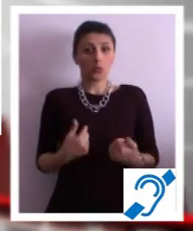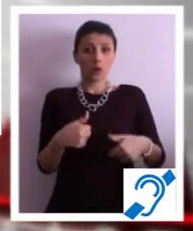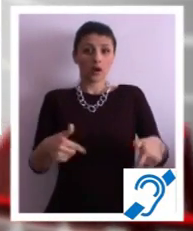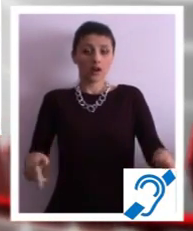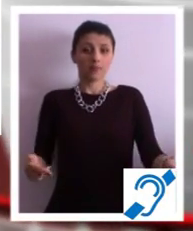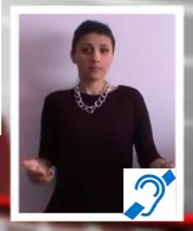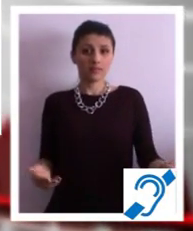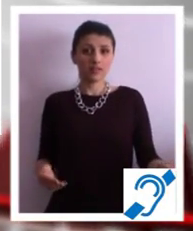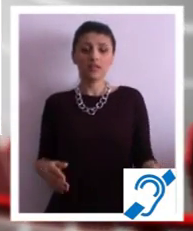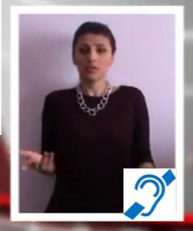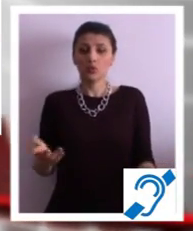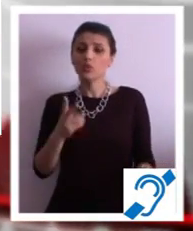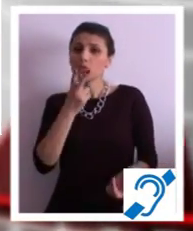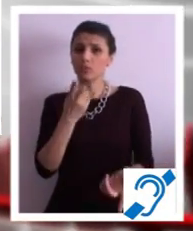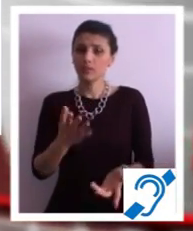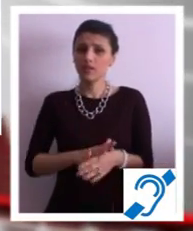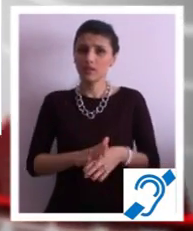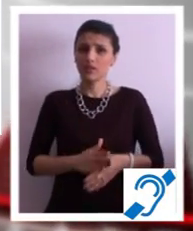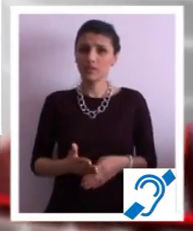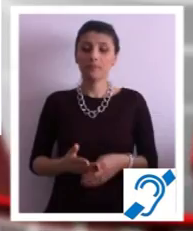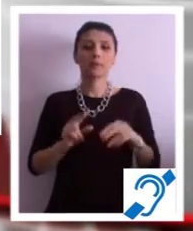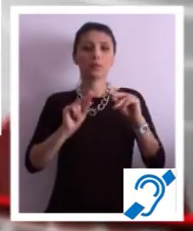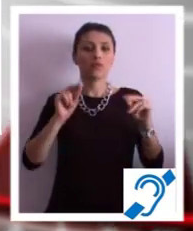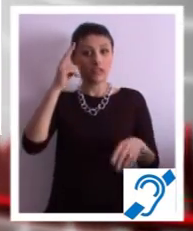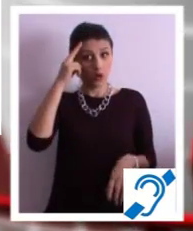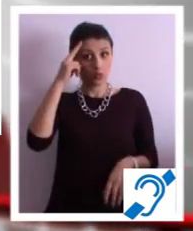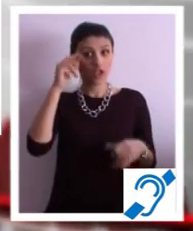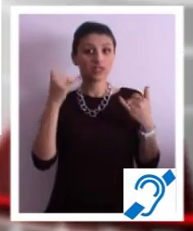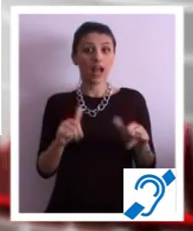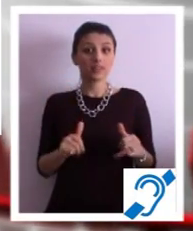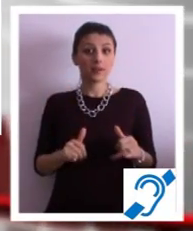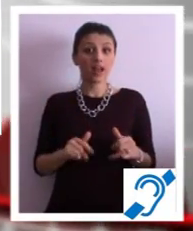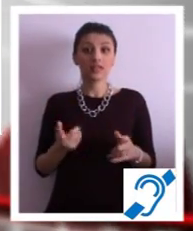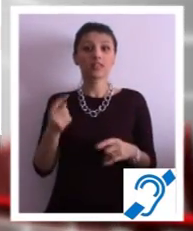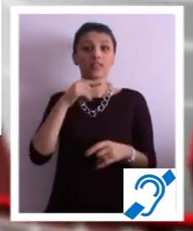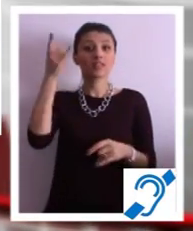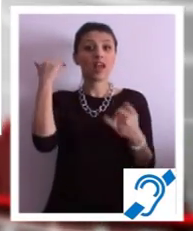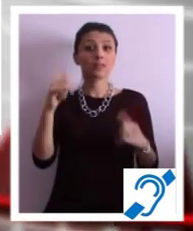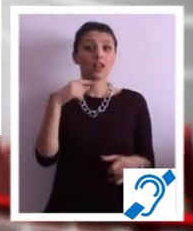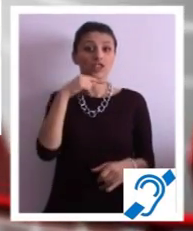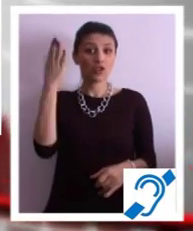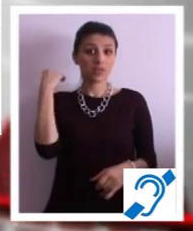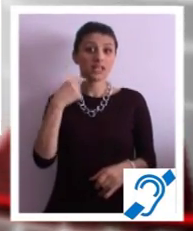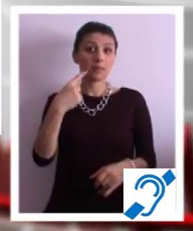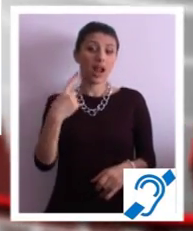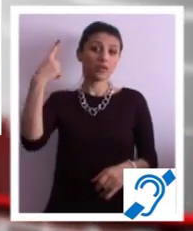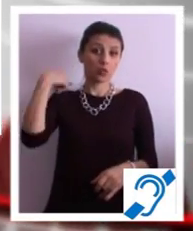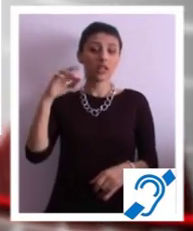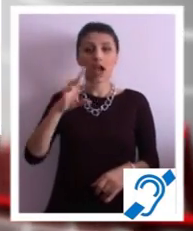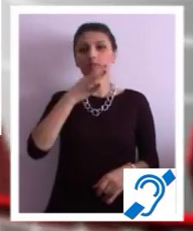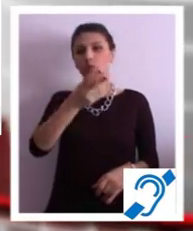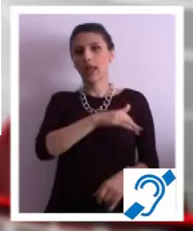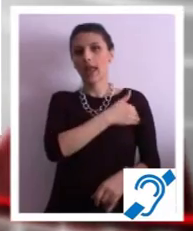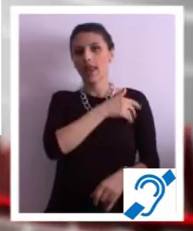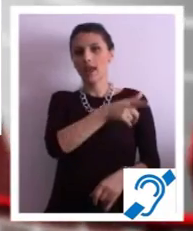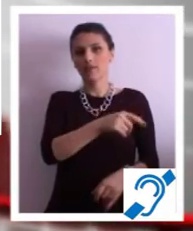așa am scris și el și acum vrei să... Profesorul recunoaște incidentele atât pe cel din decembrie cât și pe cel de săptămâna trecută, dar spune că